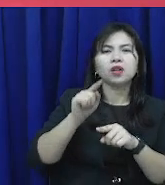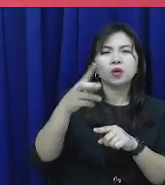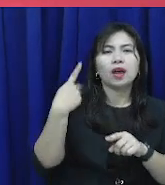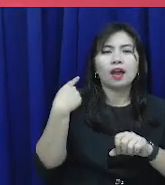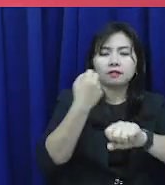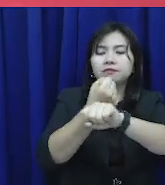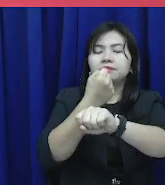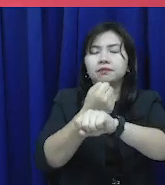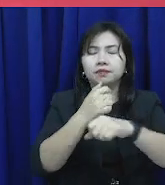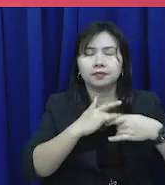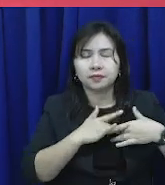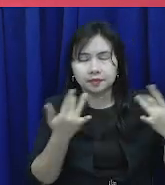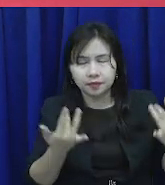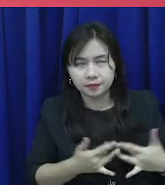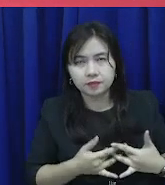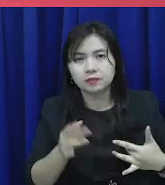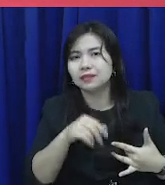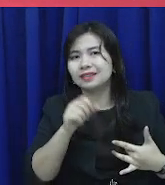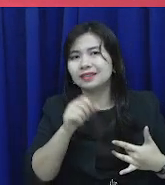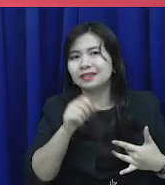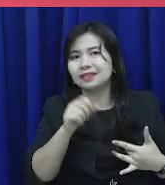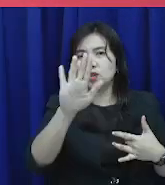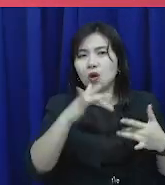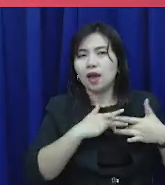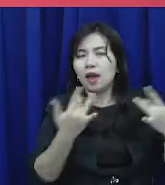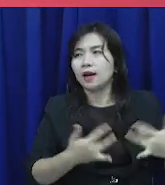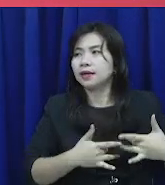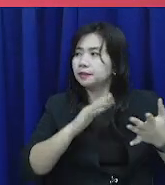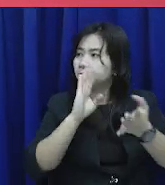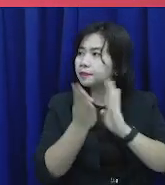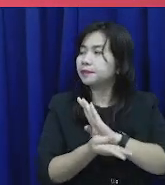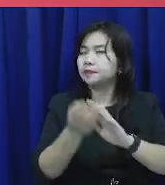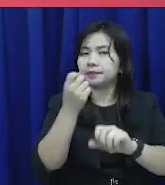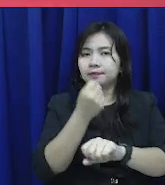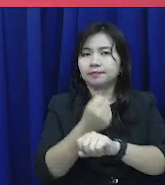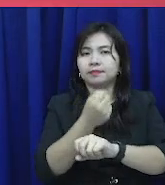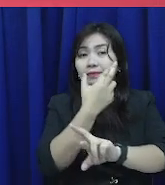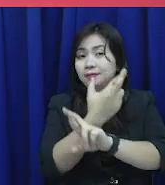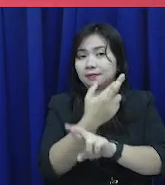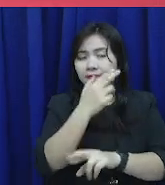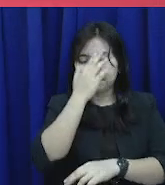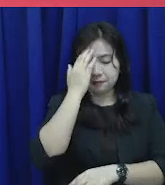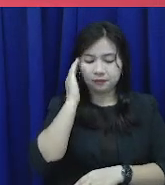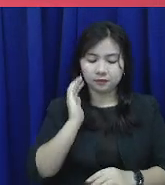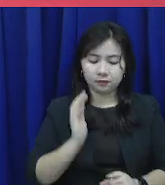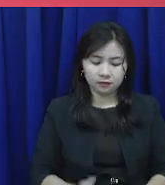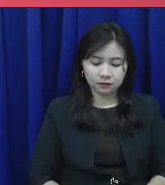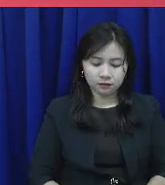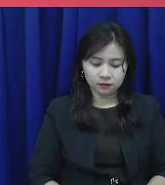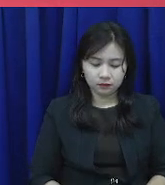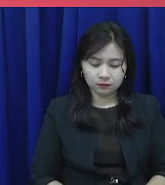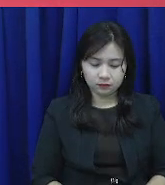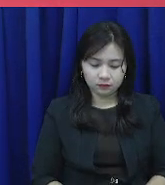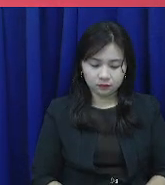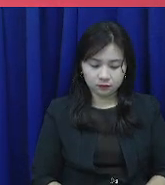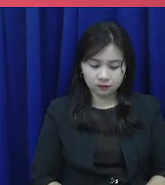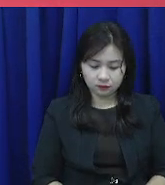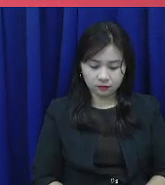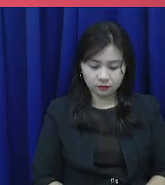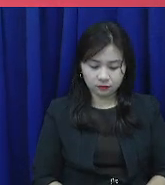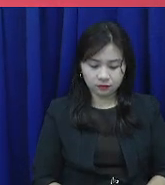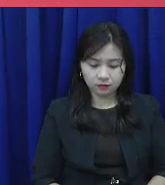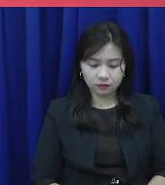matigas mabato na pala tayo you see macks ka na pala you see mabato ka na Hindi ka na